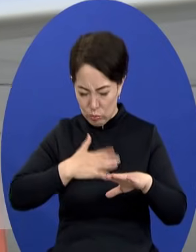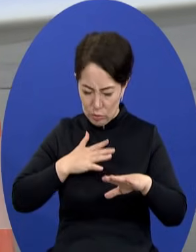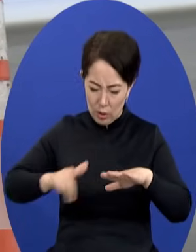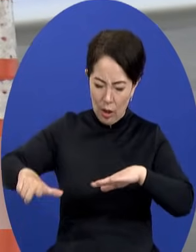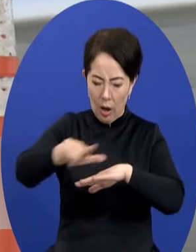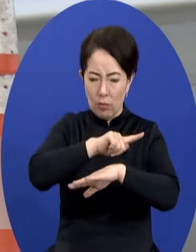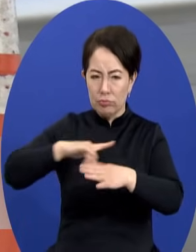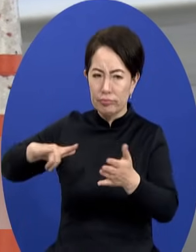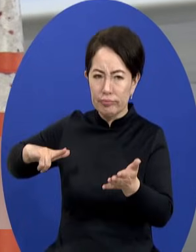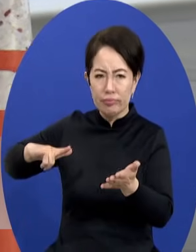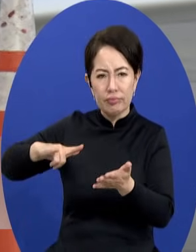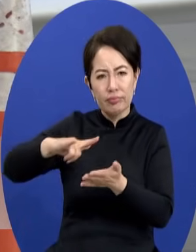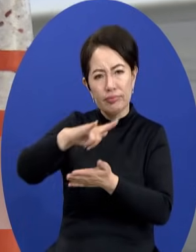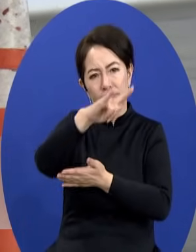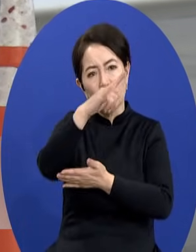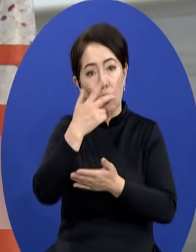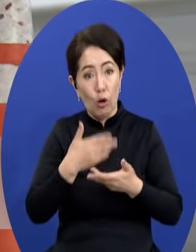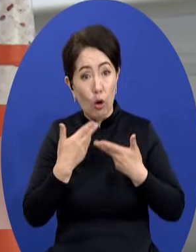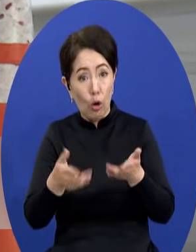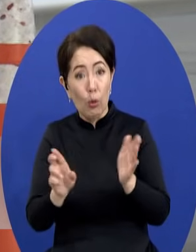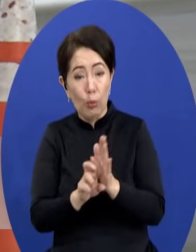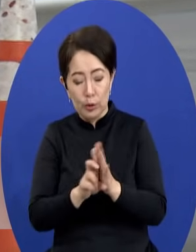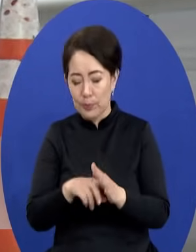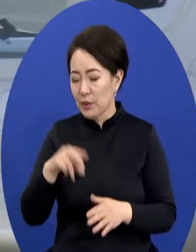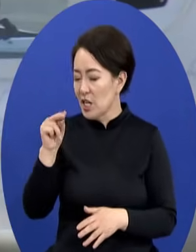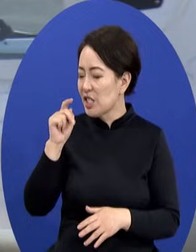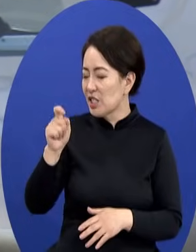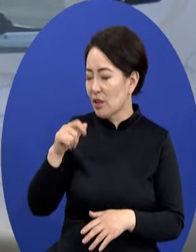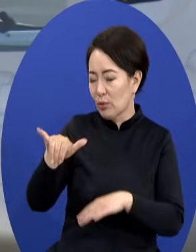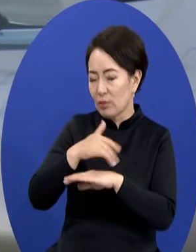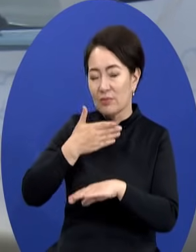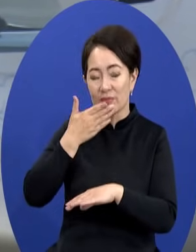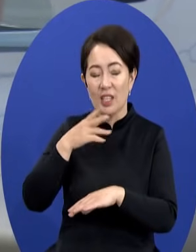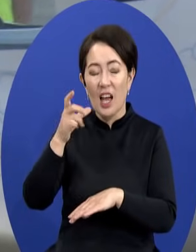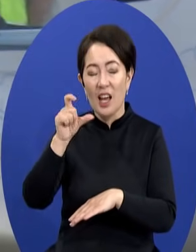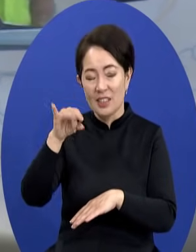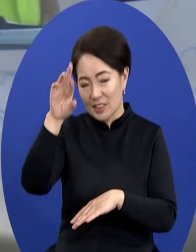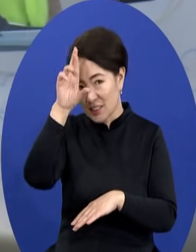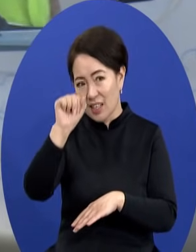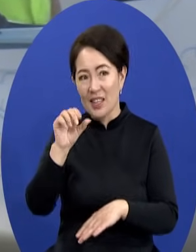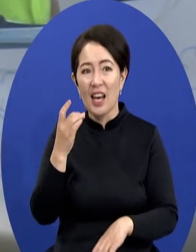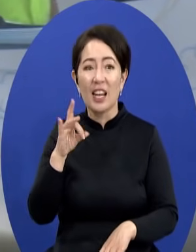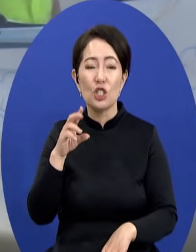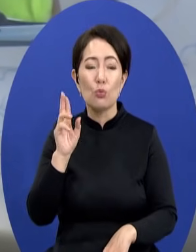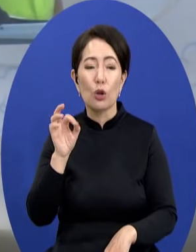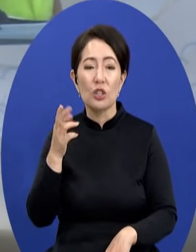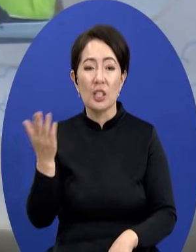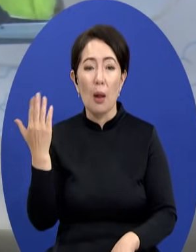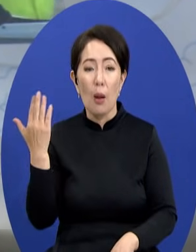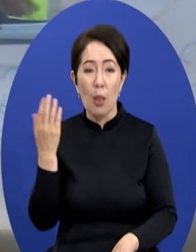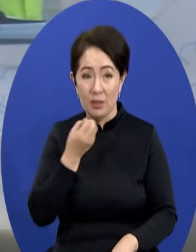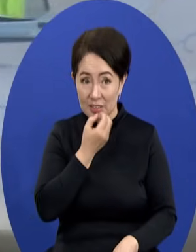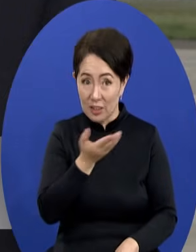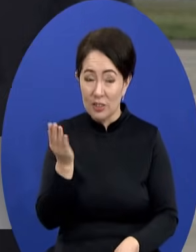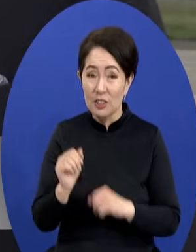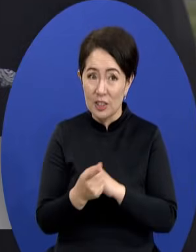олгох зорилготой гэж бүгд найрамдах Чех улсаас Монгол улсад цугаа онц бөгөөд бүрэн эрхэт элчин сайд Ирджи Бродский яриандаа онцлсан